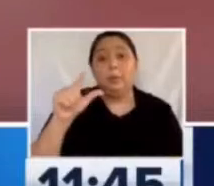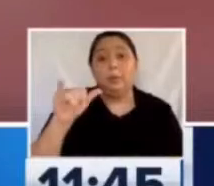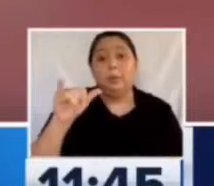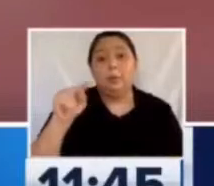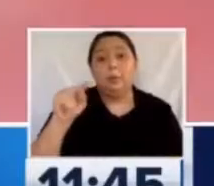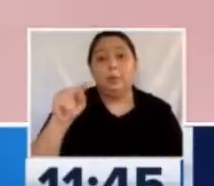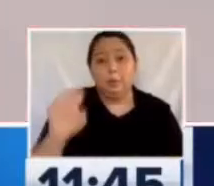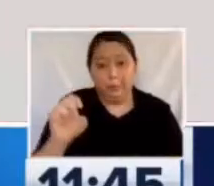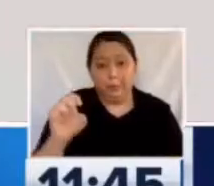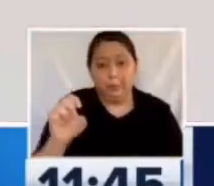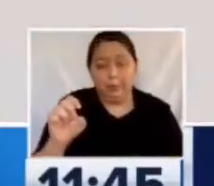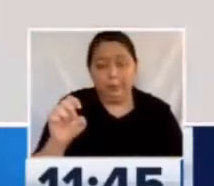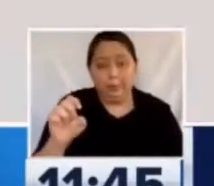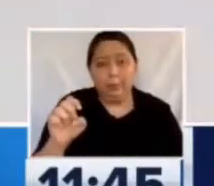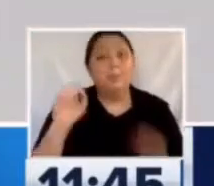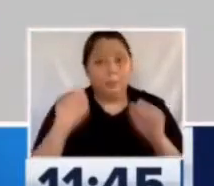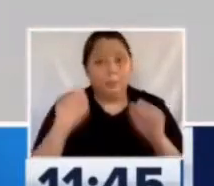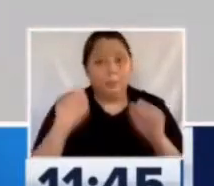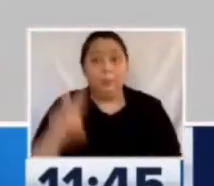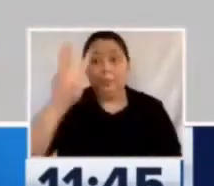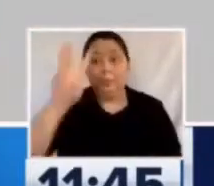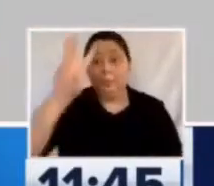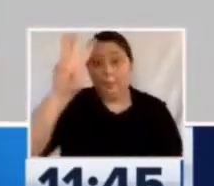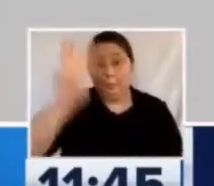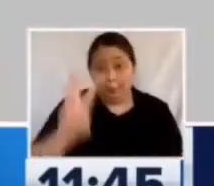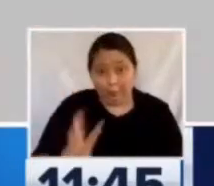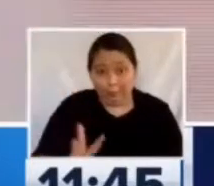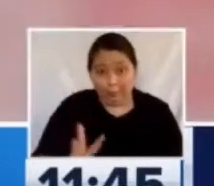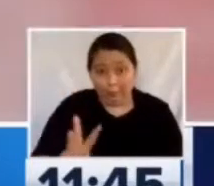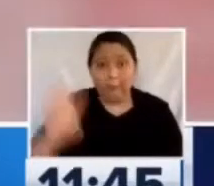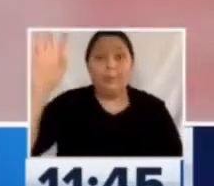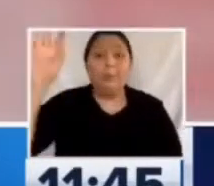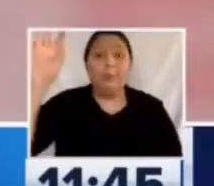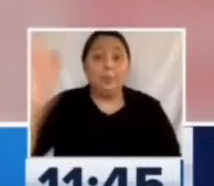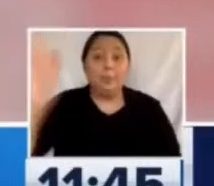transition towards the new norm, we also need to increase the capacity of